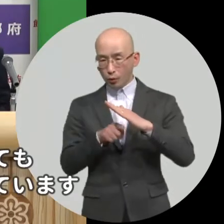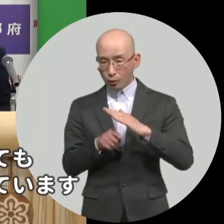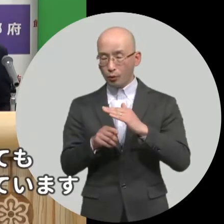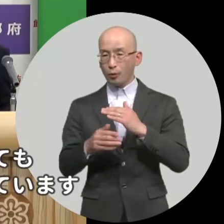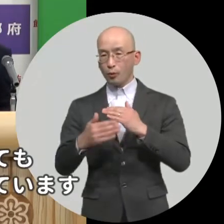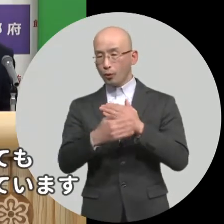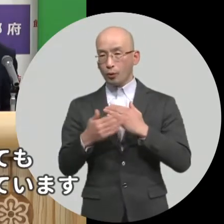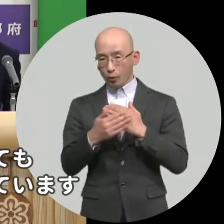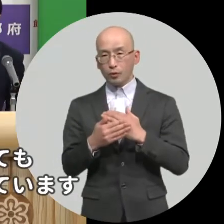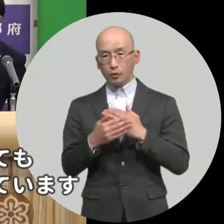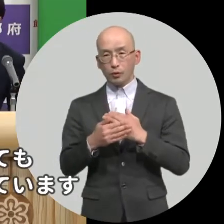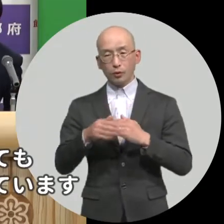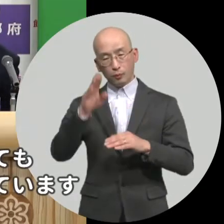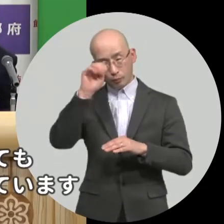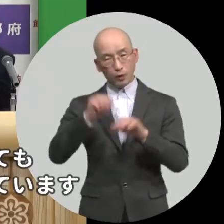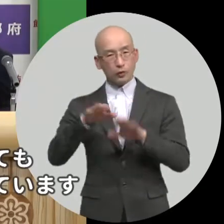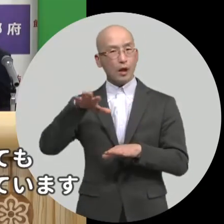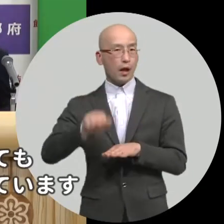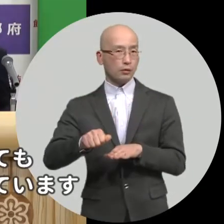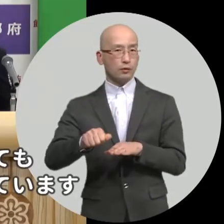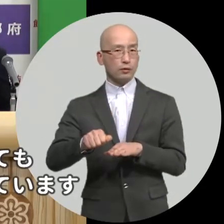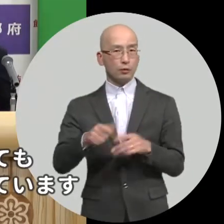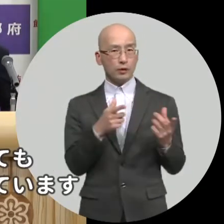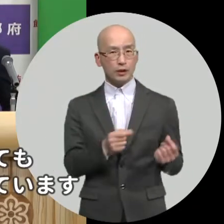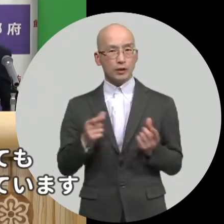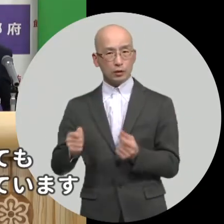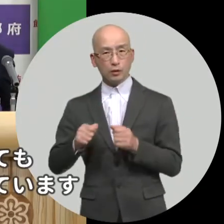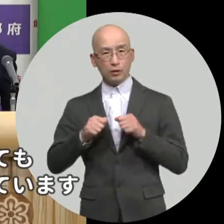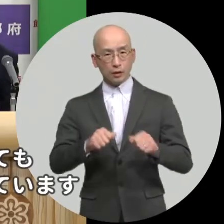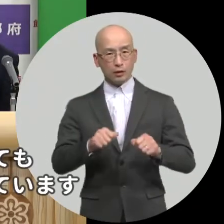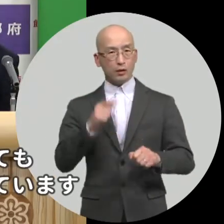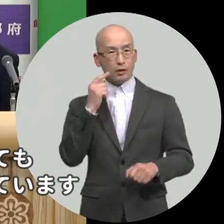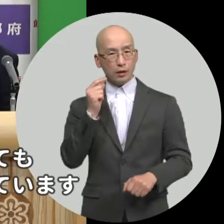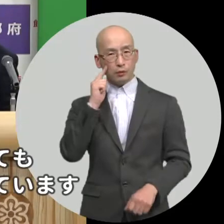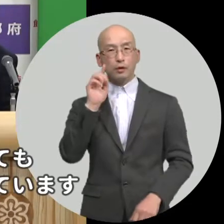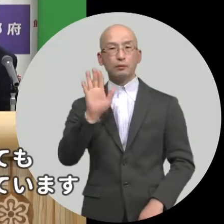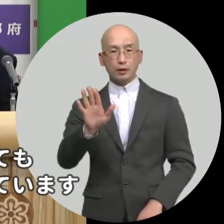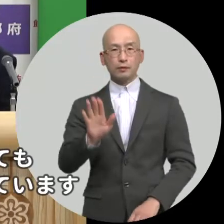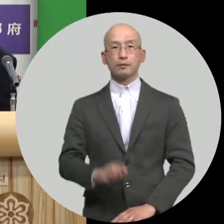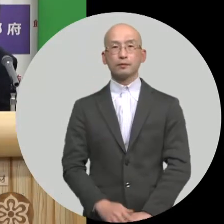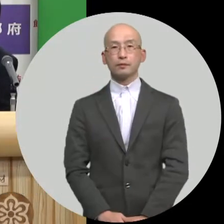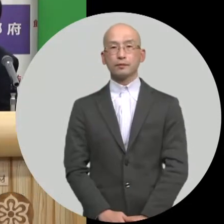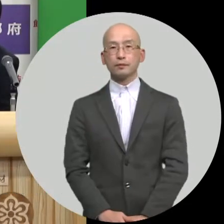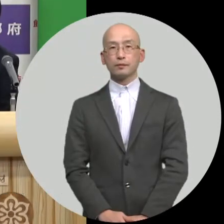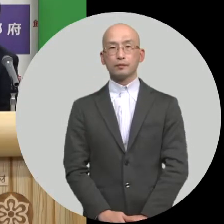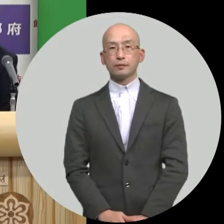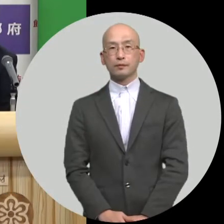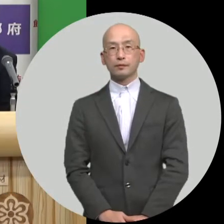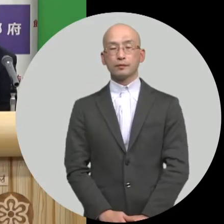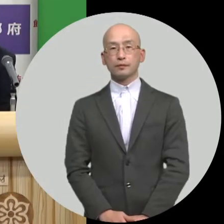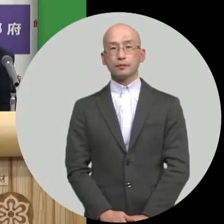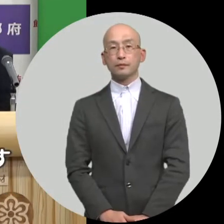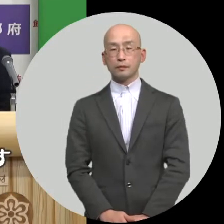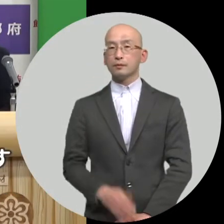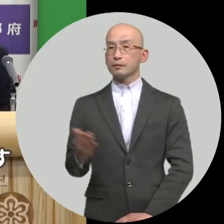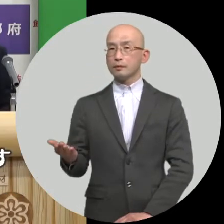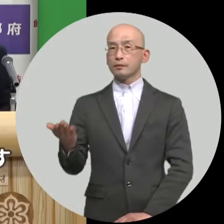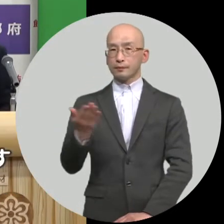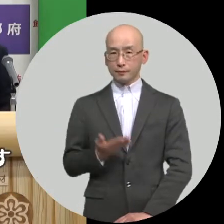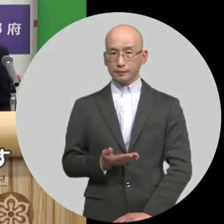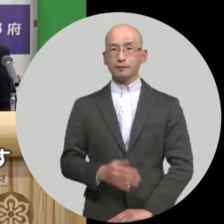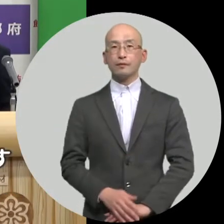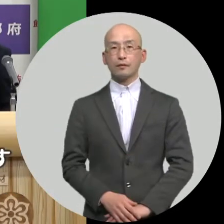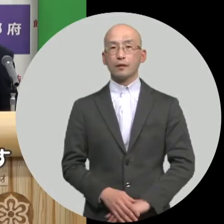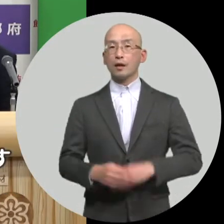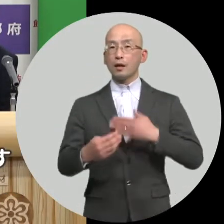ても、きちっと行っていきたいというふうに思っております。それから次が感染防止対策